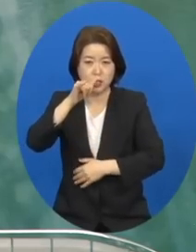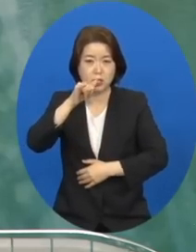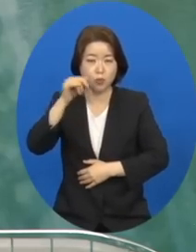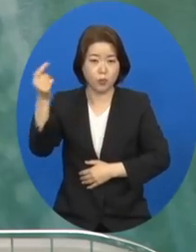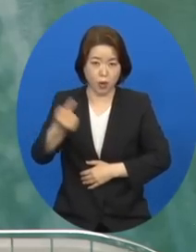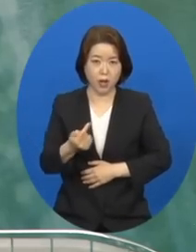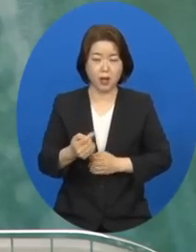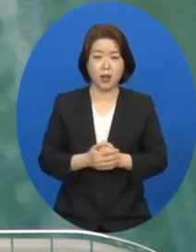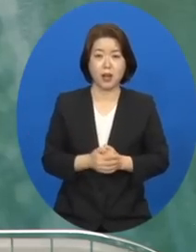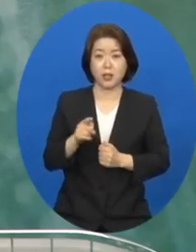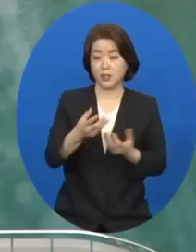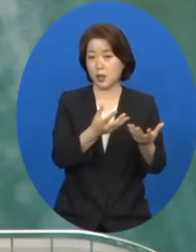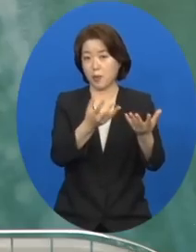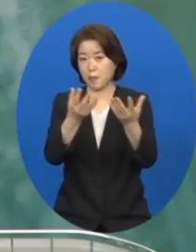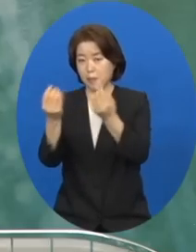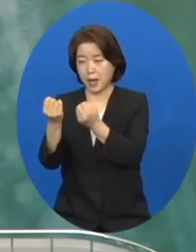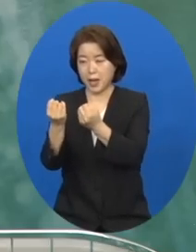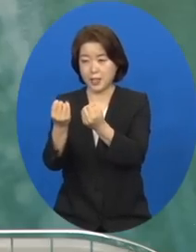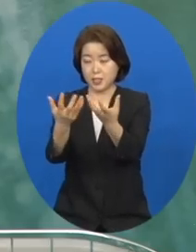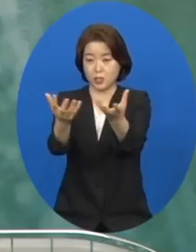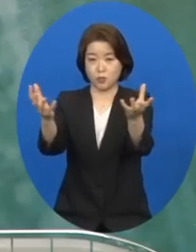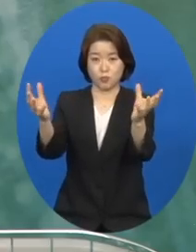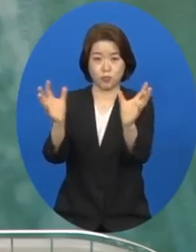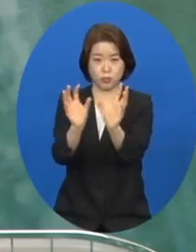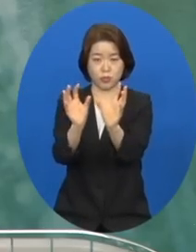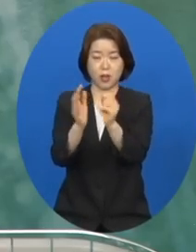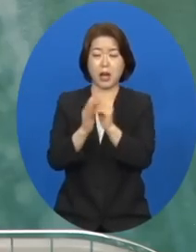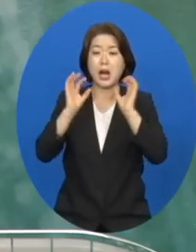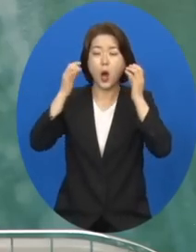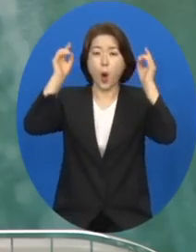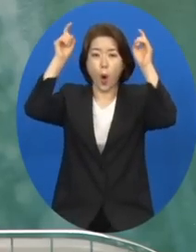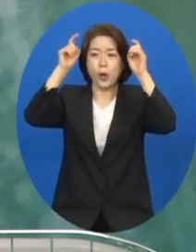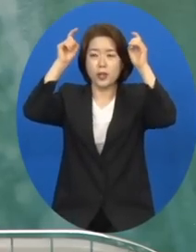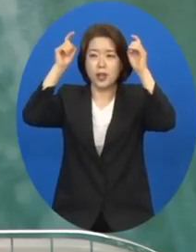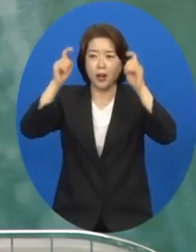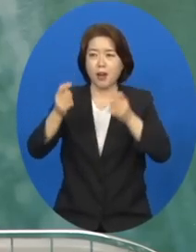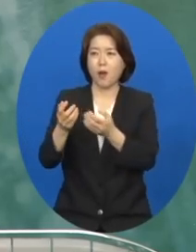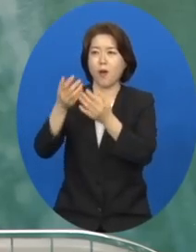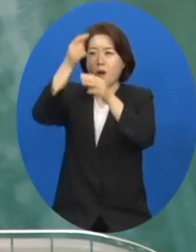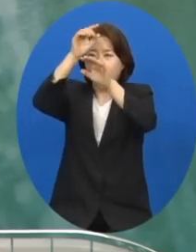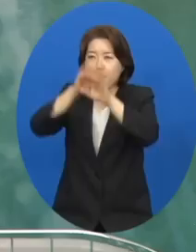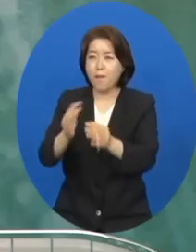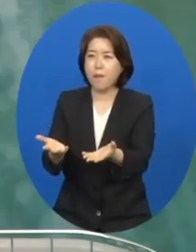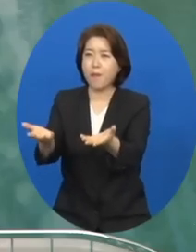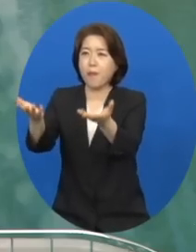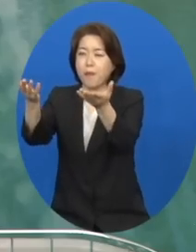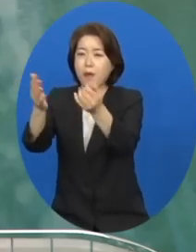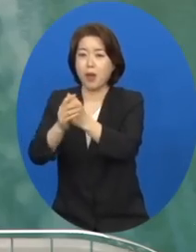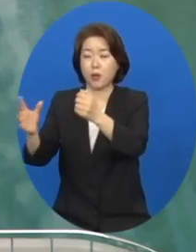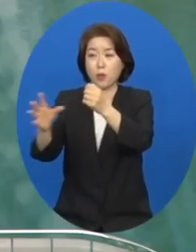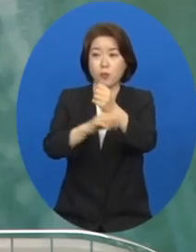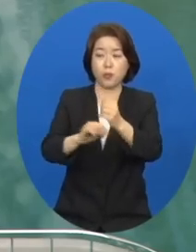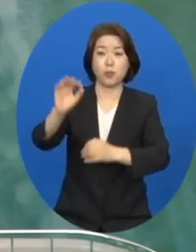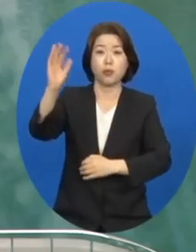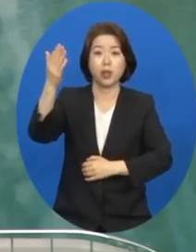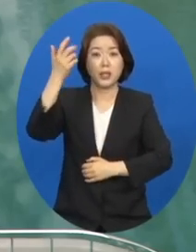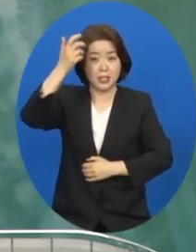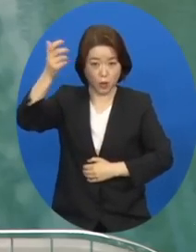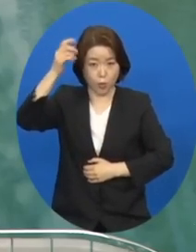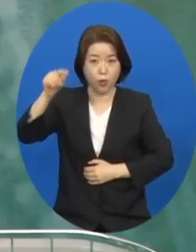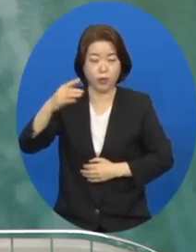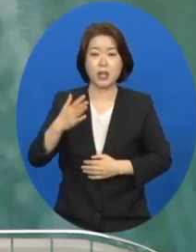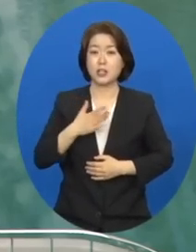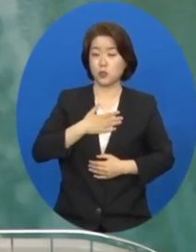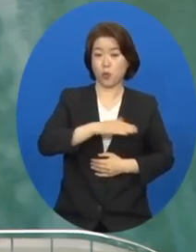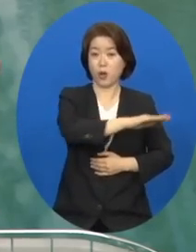수많은 무리들이 어린 양을 예배 하 죠 대추 수 된 영혼 드립니다 도와 여러분들이